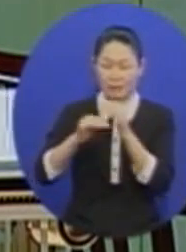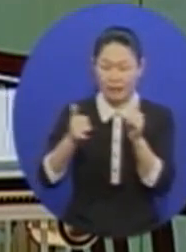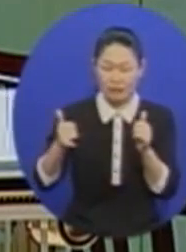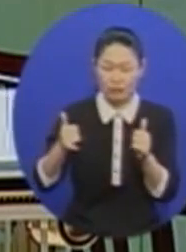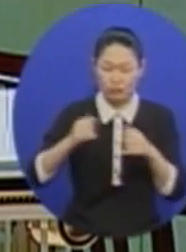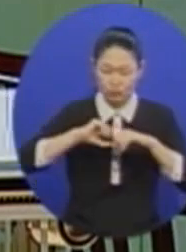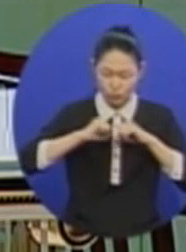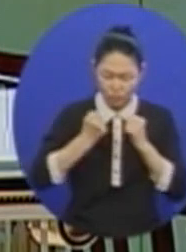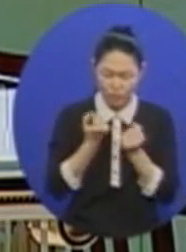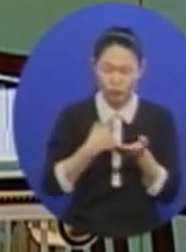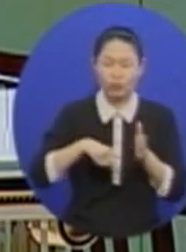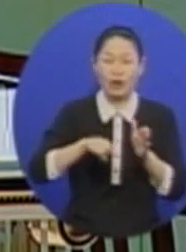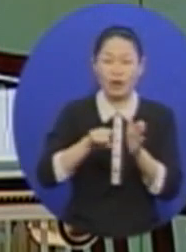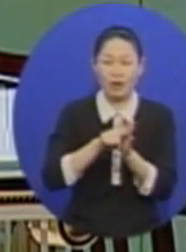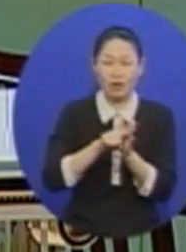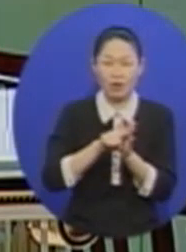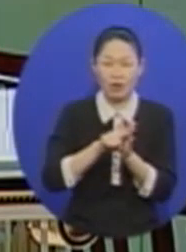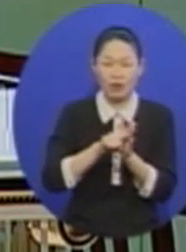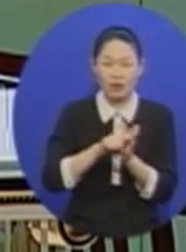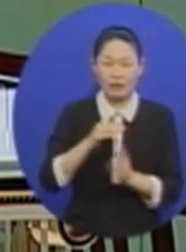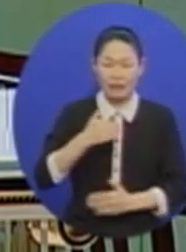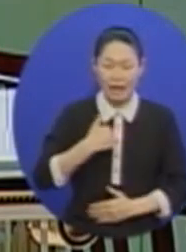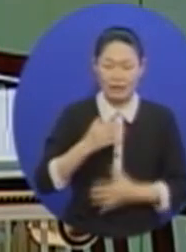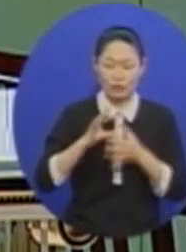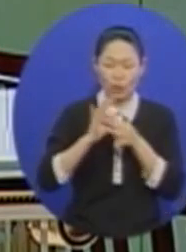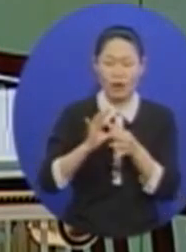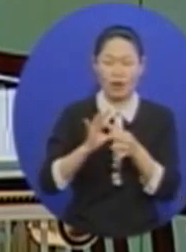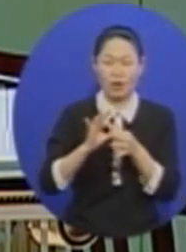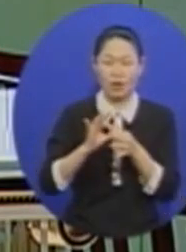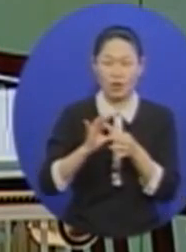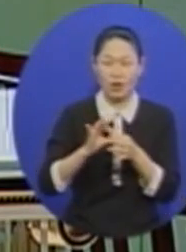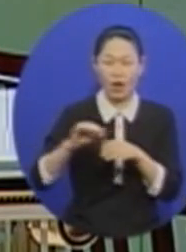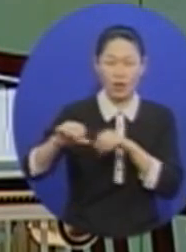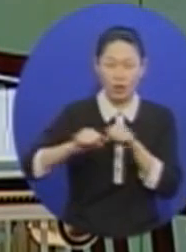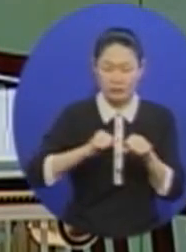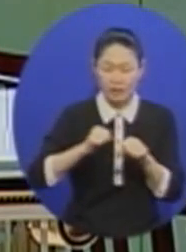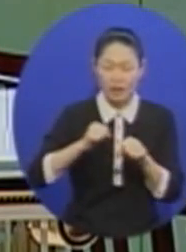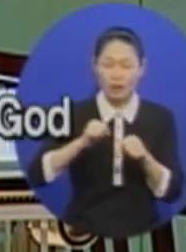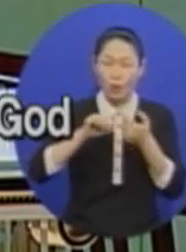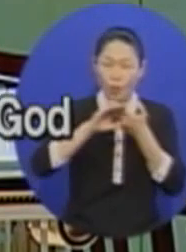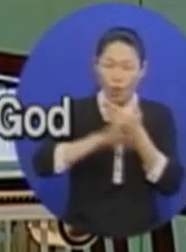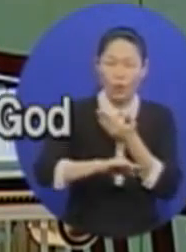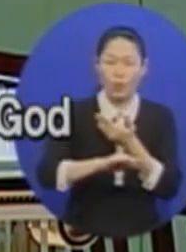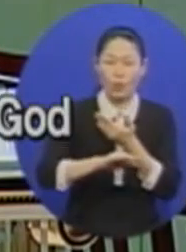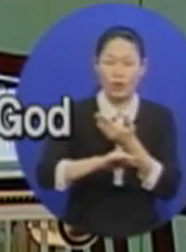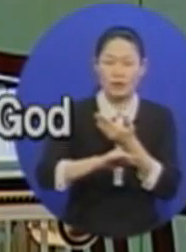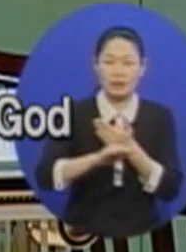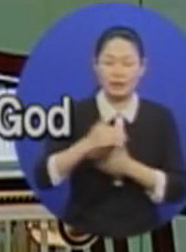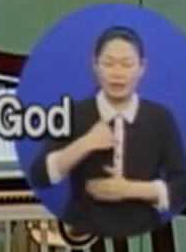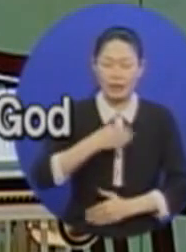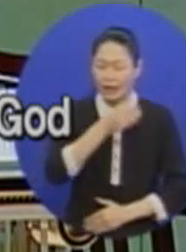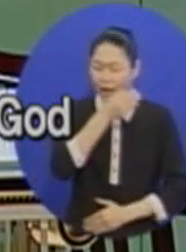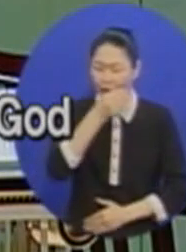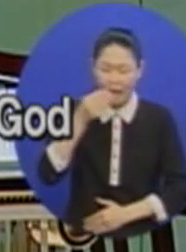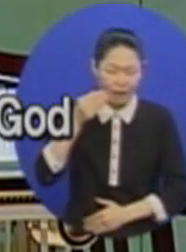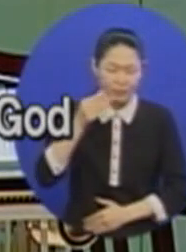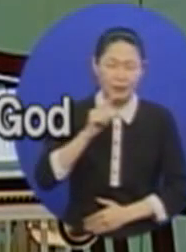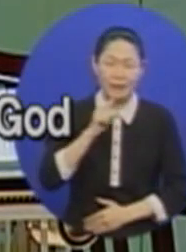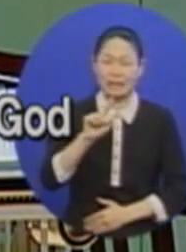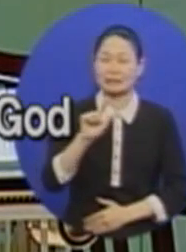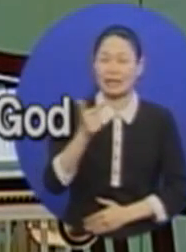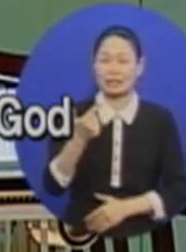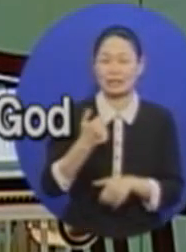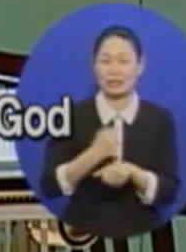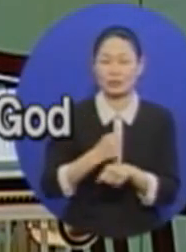순종하게 하기 위하여 나를 통하여 역사하신 것 외에는 내가 감히 말하지 아니하느냐